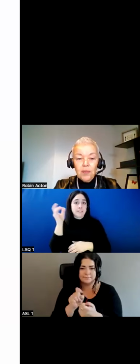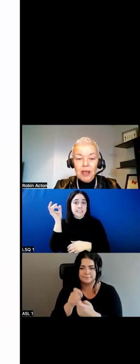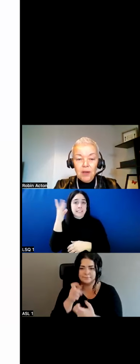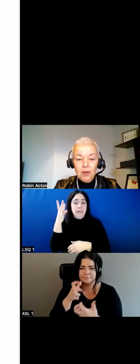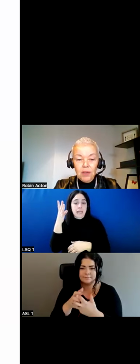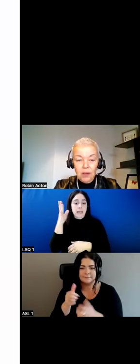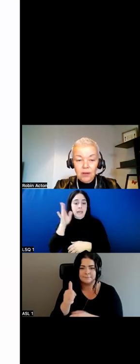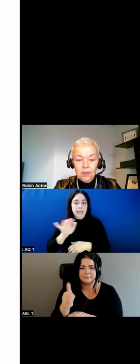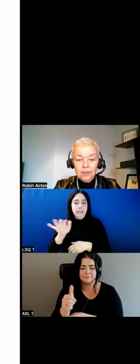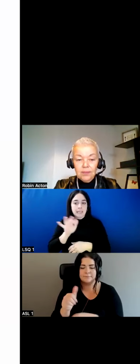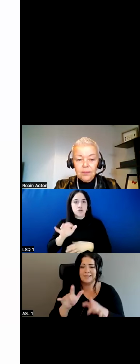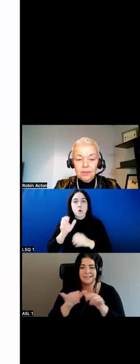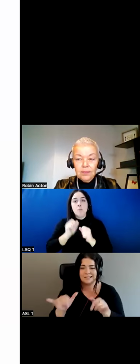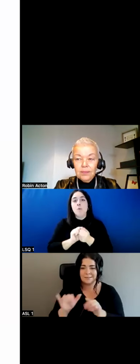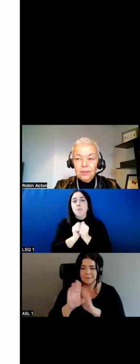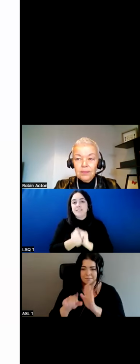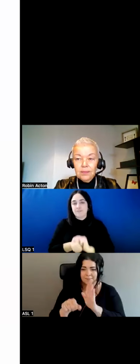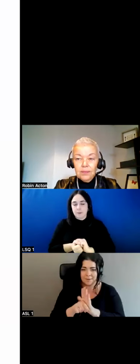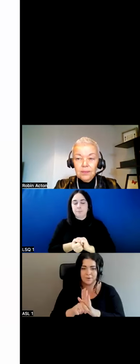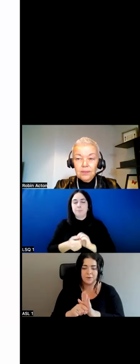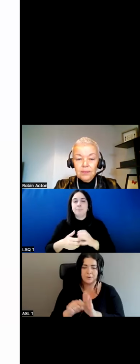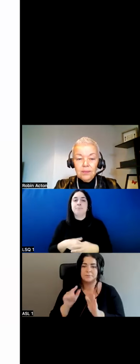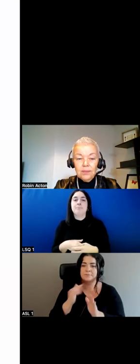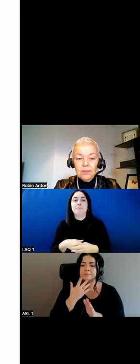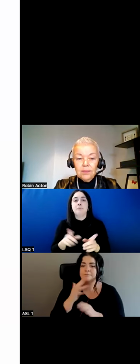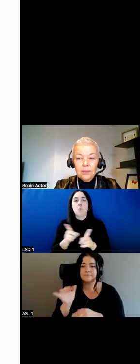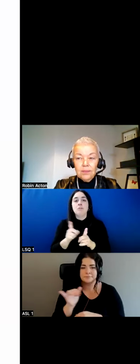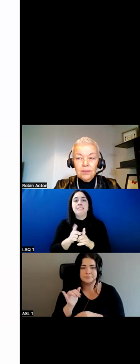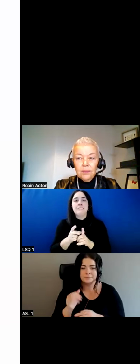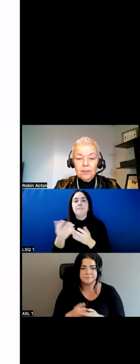Vous pouvez aussi modifier la couleur de l'arrière-plan.